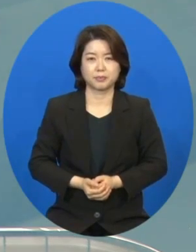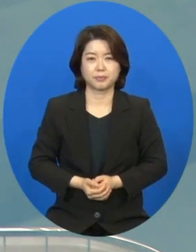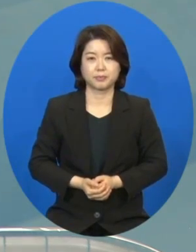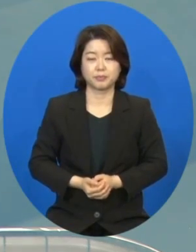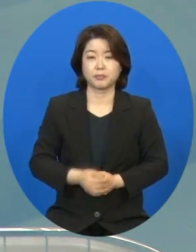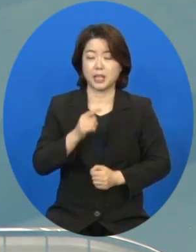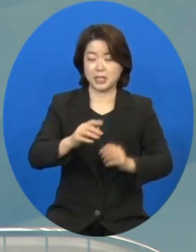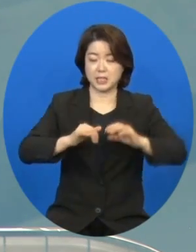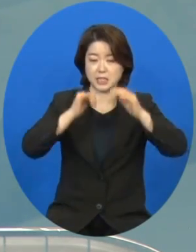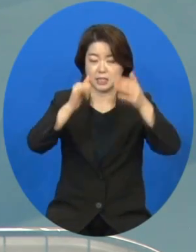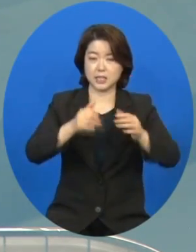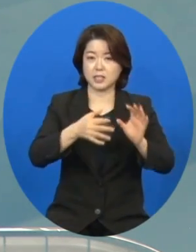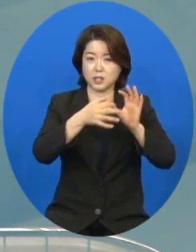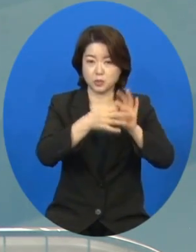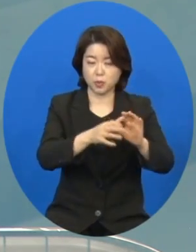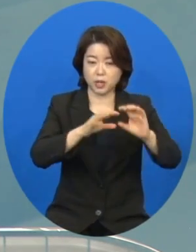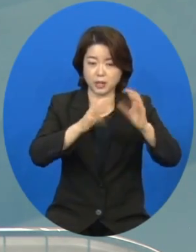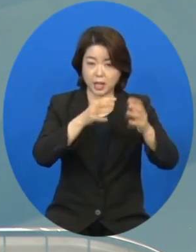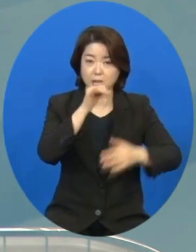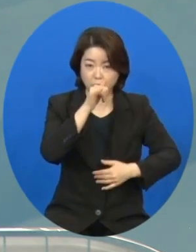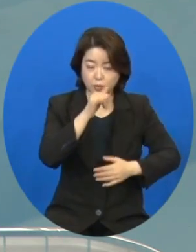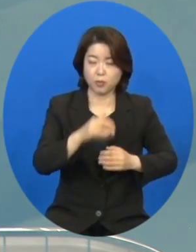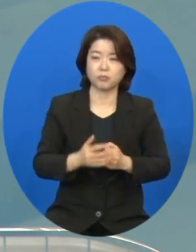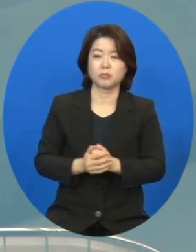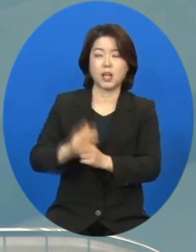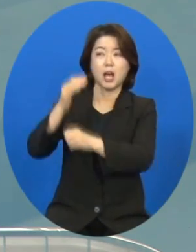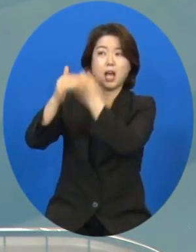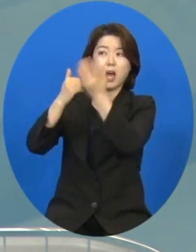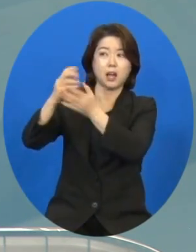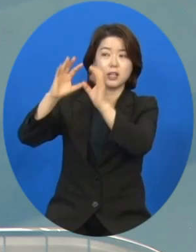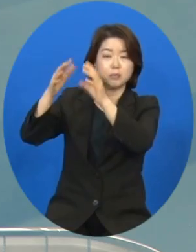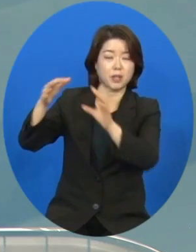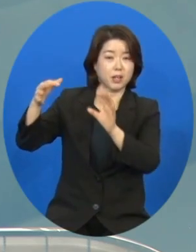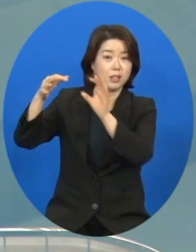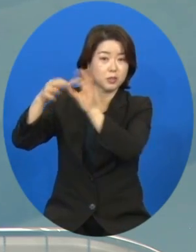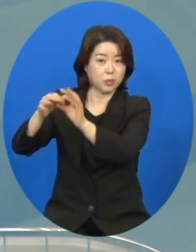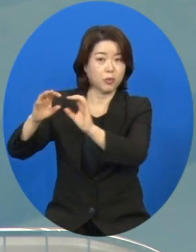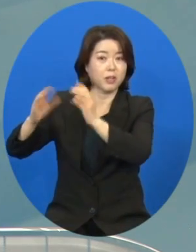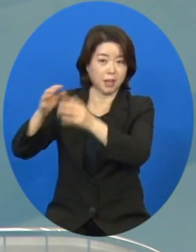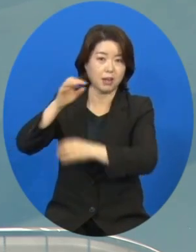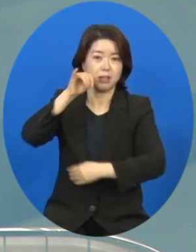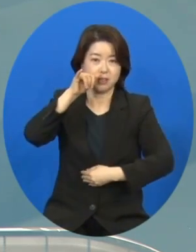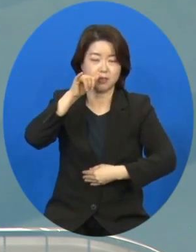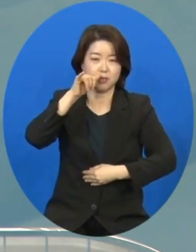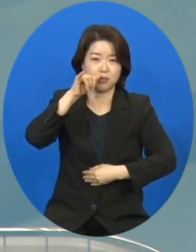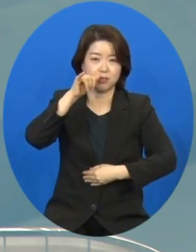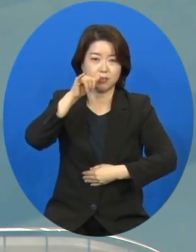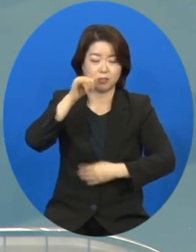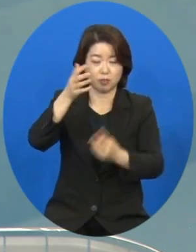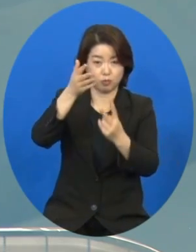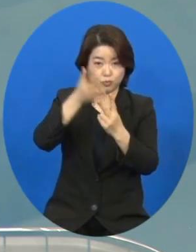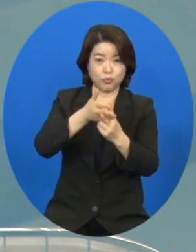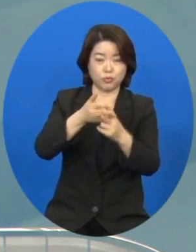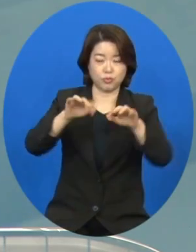이 세상에 속한 나라가 있고 하나님의 나라에 속한 나라가 있습니다.